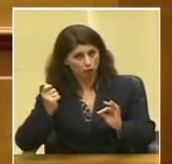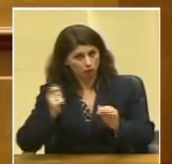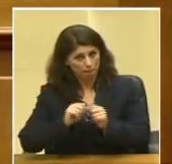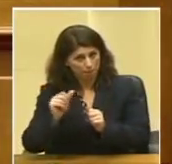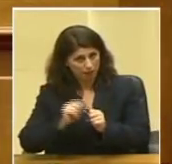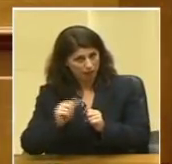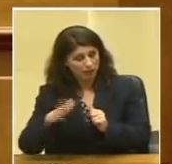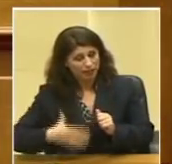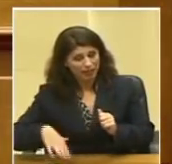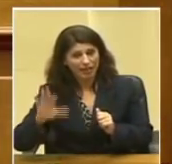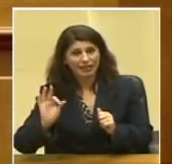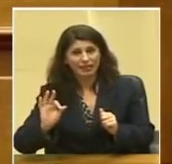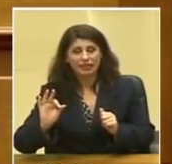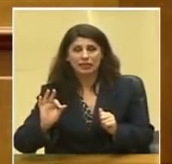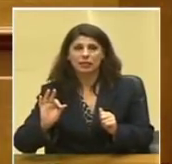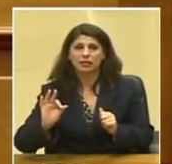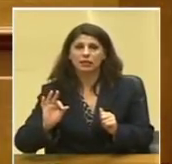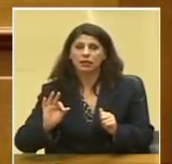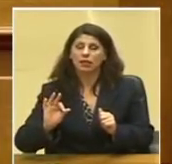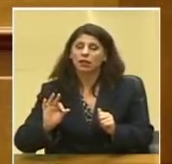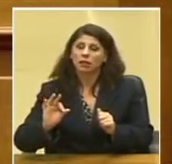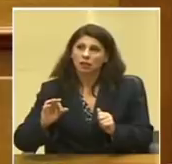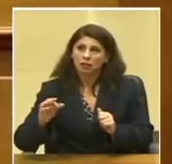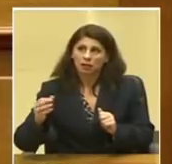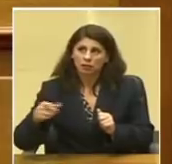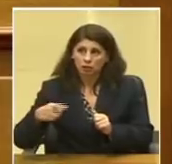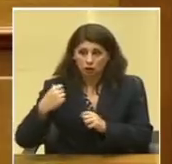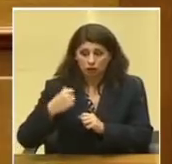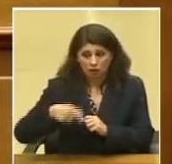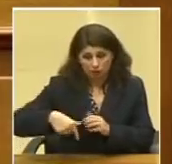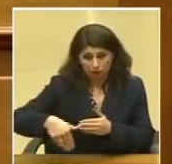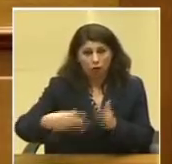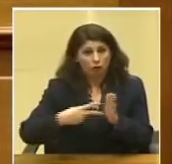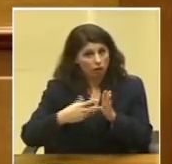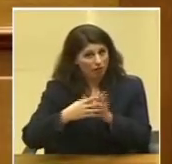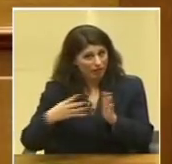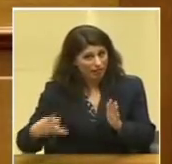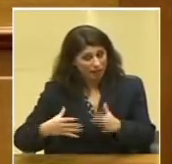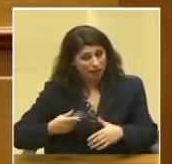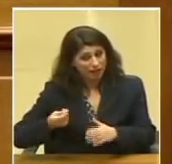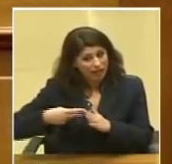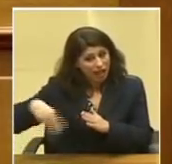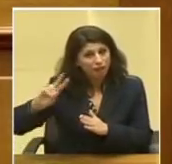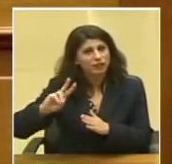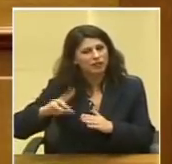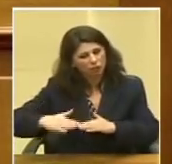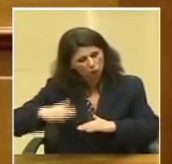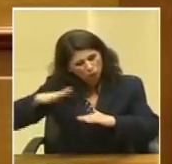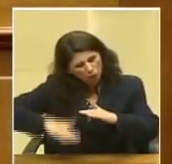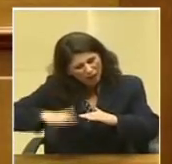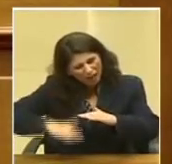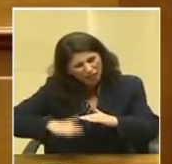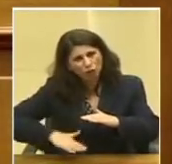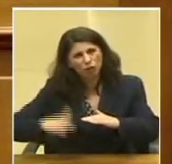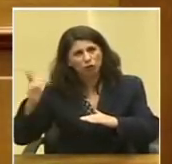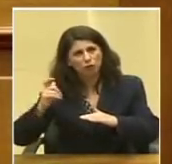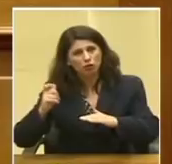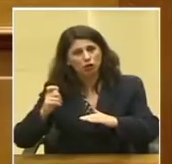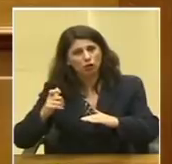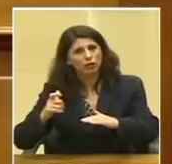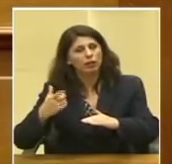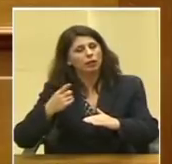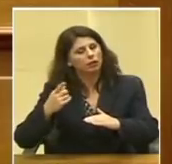ήδη ξεκινήσει και θα γίνει πράξη τους πρώτους μήνες για την αύξηση του κατώτατου μισθού, αλλά και η αποκατάσταση των συλλογικών διαπραγματεύσεων που έχει